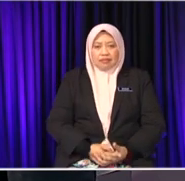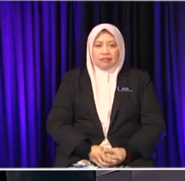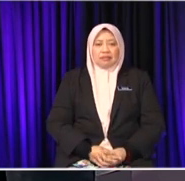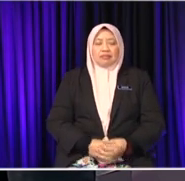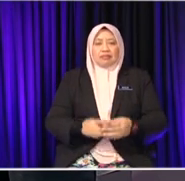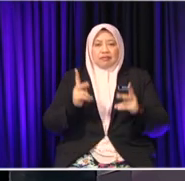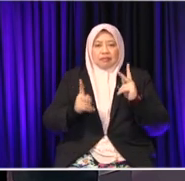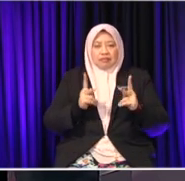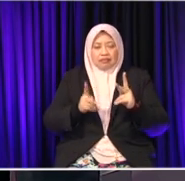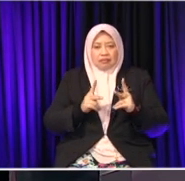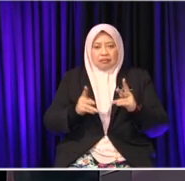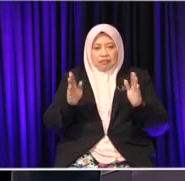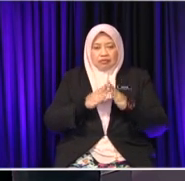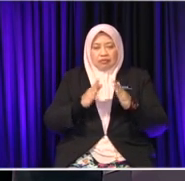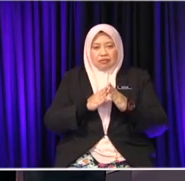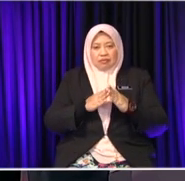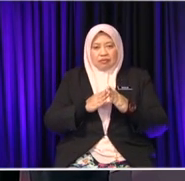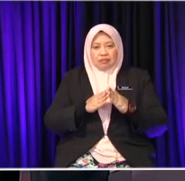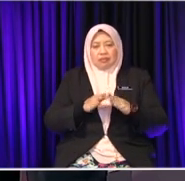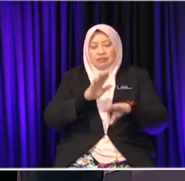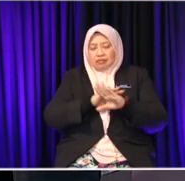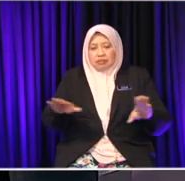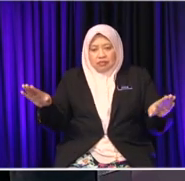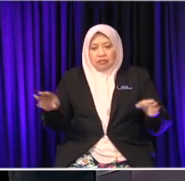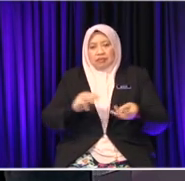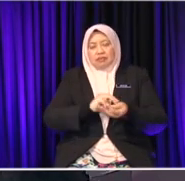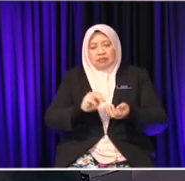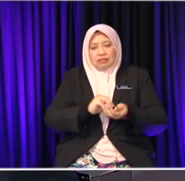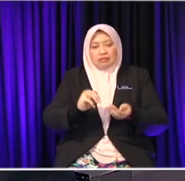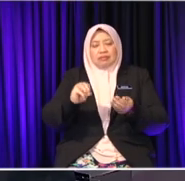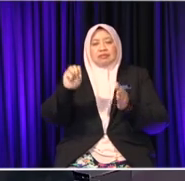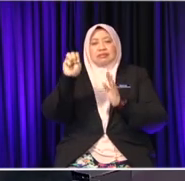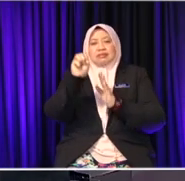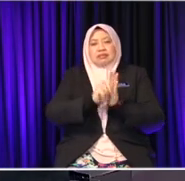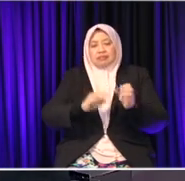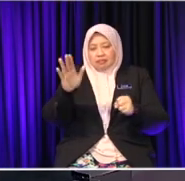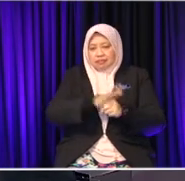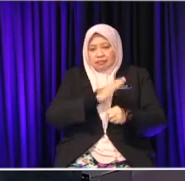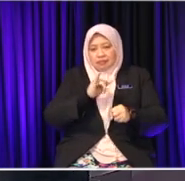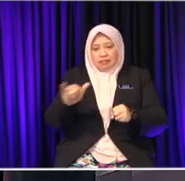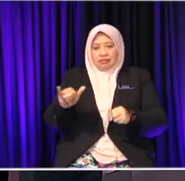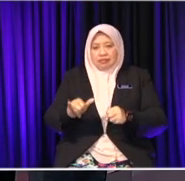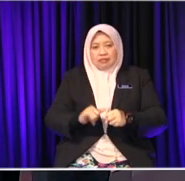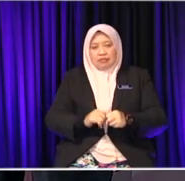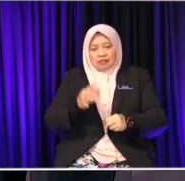itu tidak musnah sepenuhnya kalau musnah sebenarnya yang dibeli Toraja